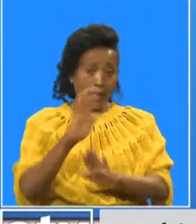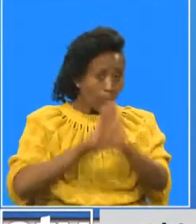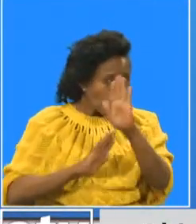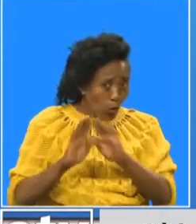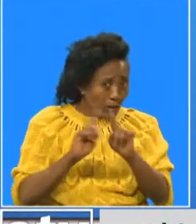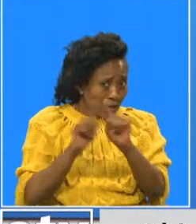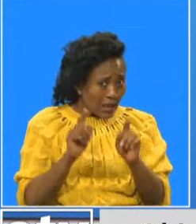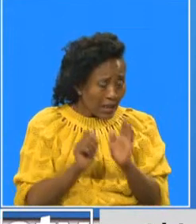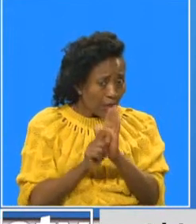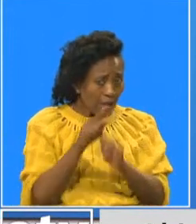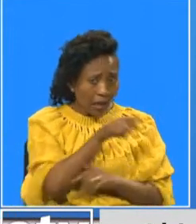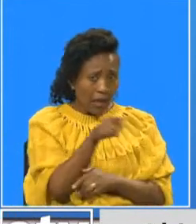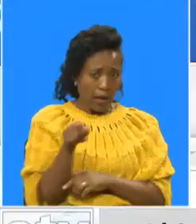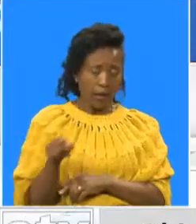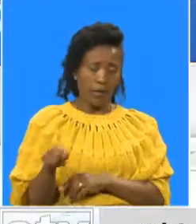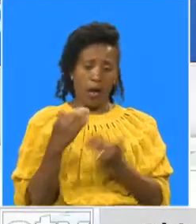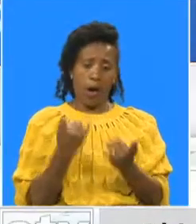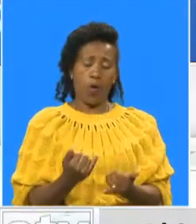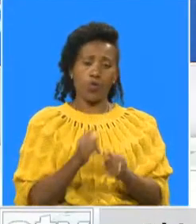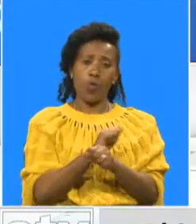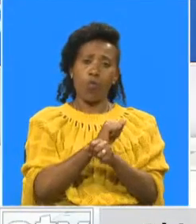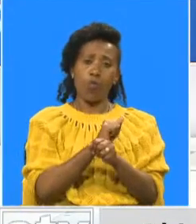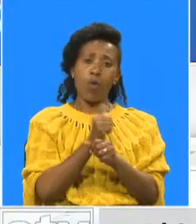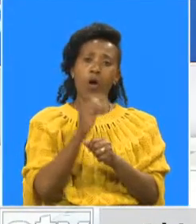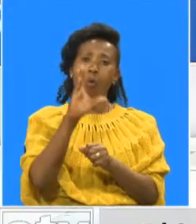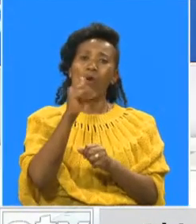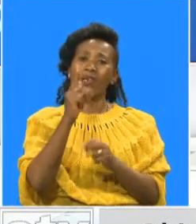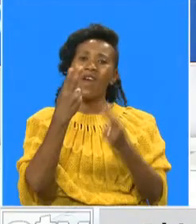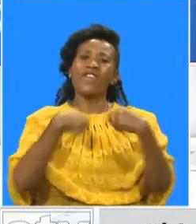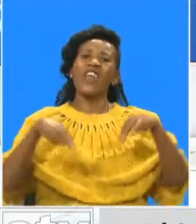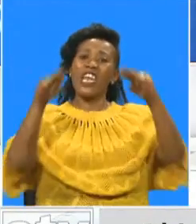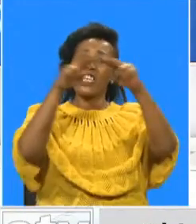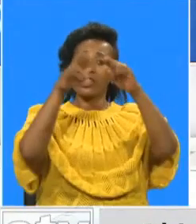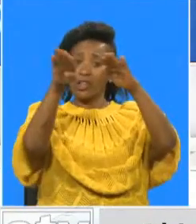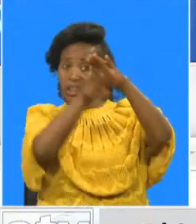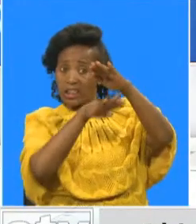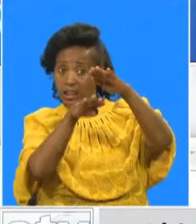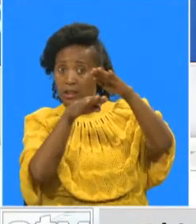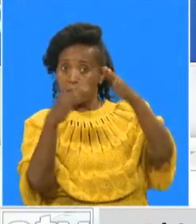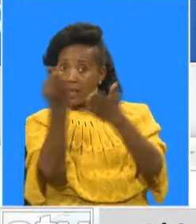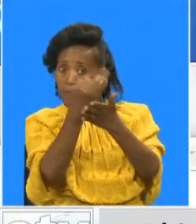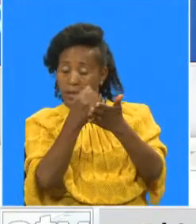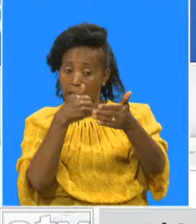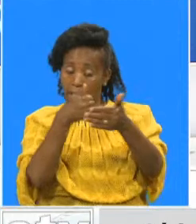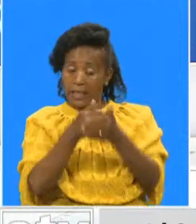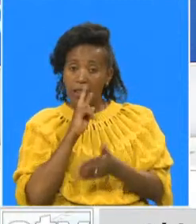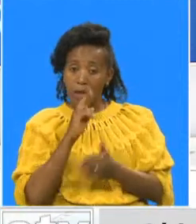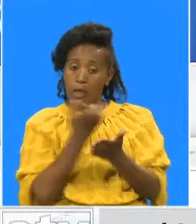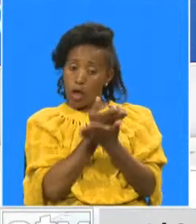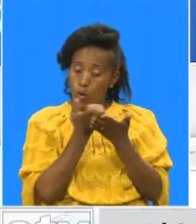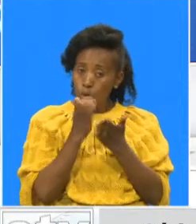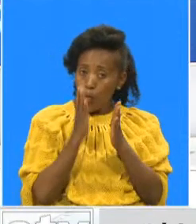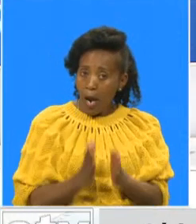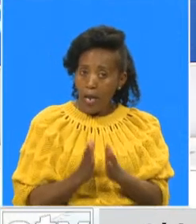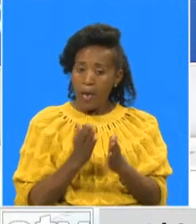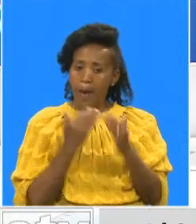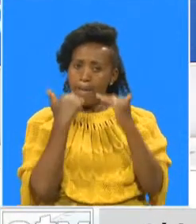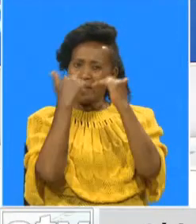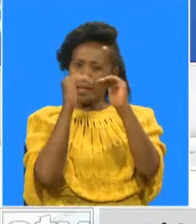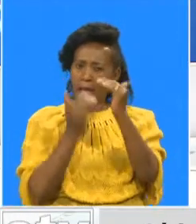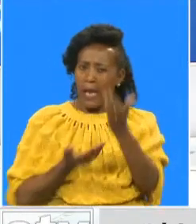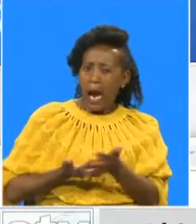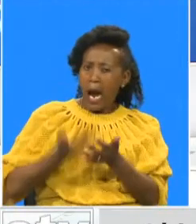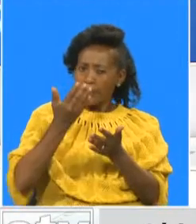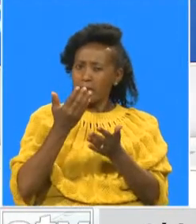ያግማችሁታል። ግን አሁን ለምሳሌ እናንተ አሁን በኮንፌዴሬሽን በስሩ ያሉት አምራቾች የደረሰባቸውን ኢኮኖሚያዊ ወይም ምጣኔ ሀብታዊ